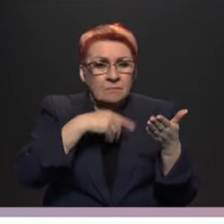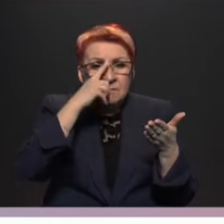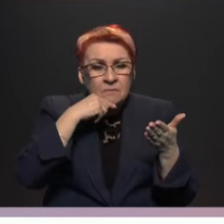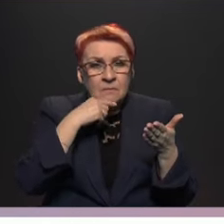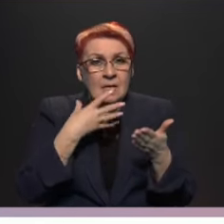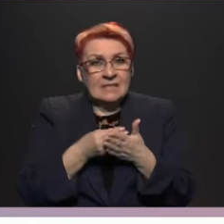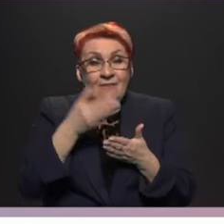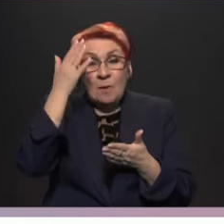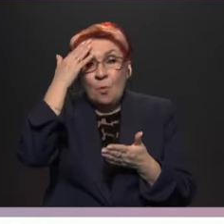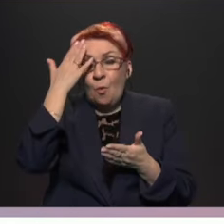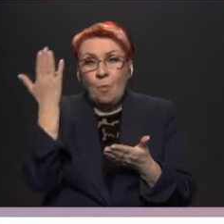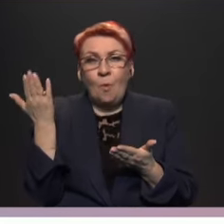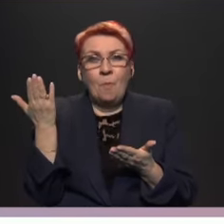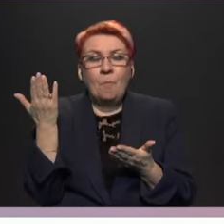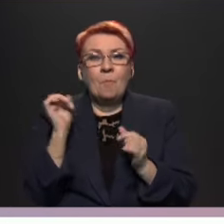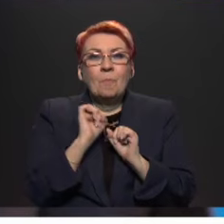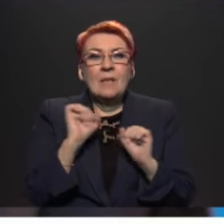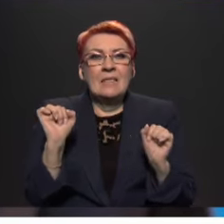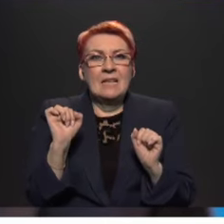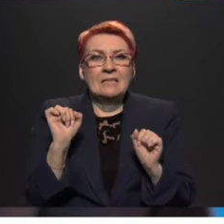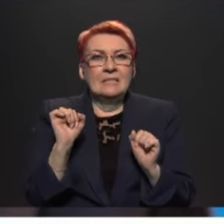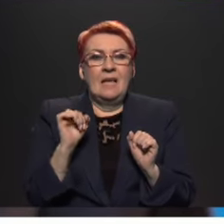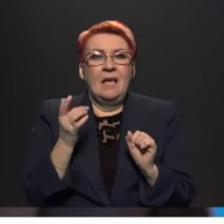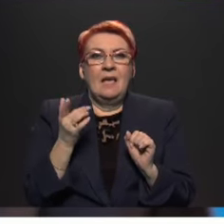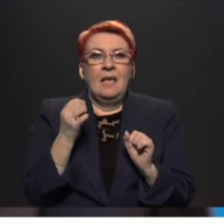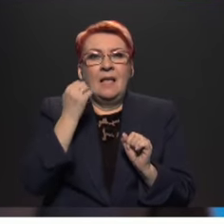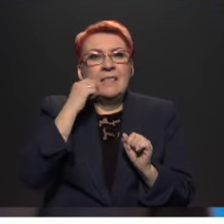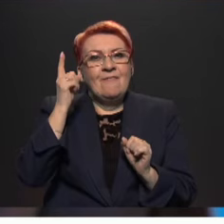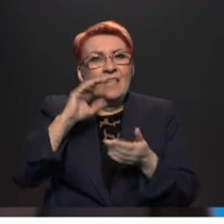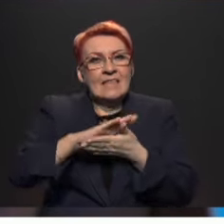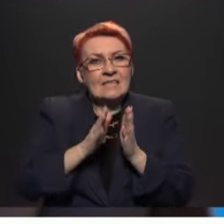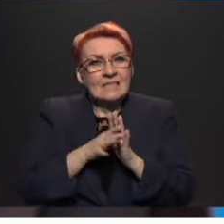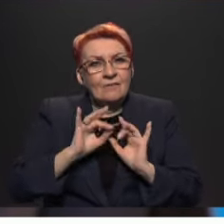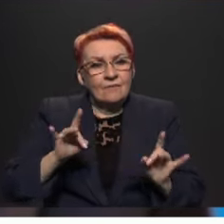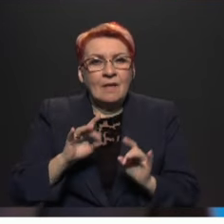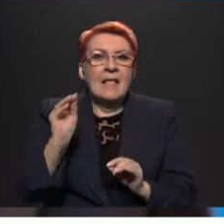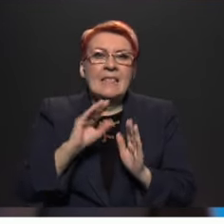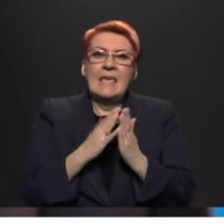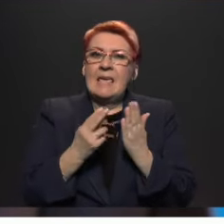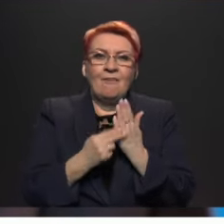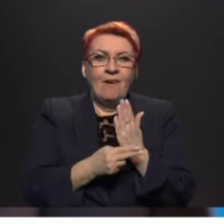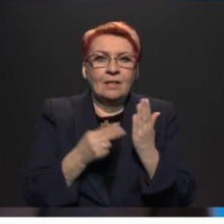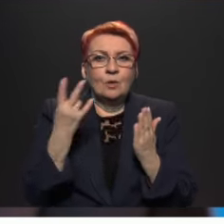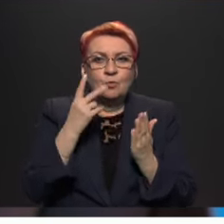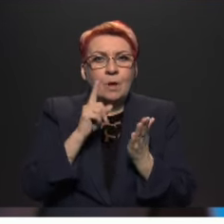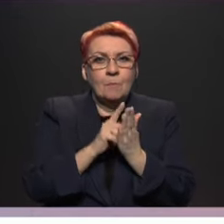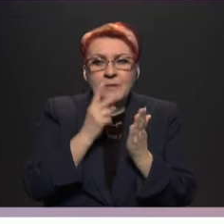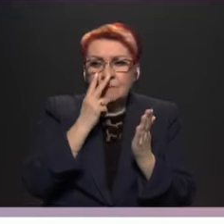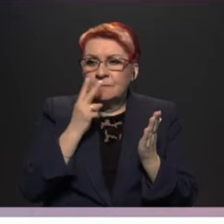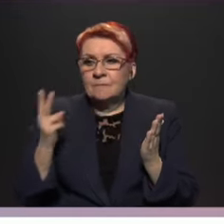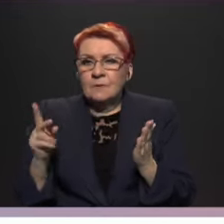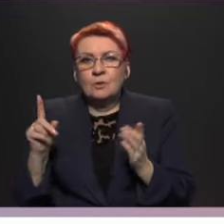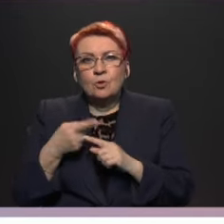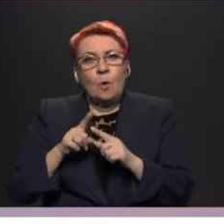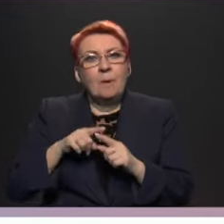Своим умом нельзя ни Ветхий Завет толковать, не Евангелие, даже нужно обязательно смотреть, что говорит